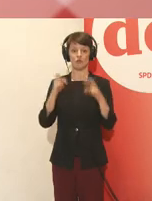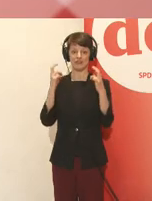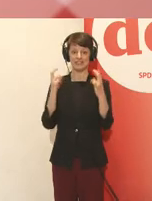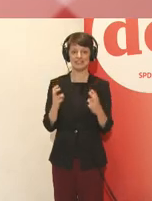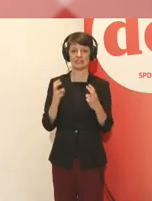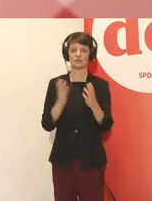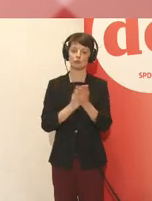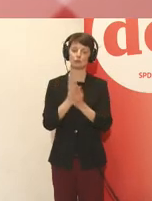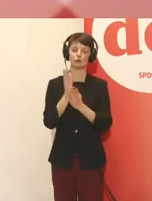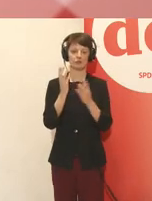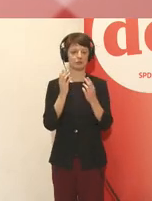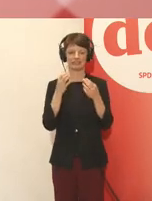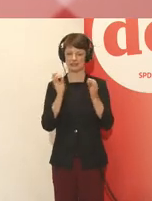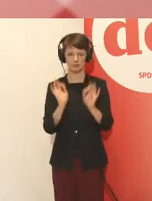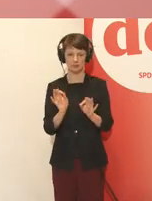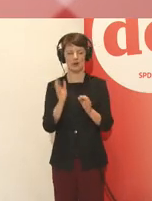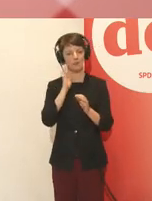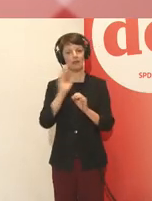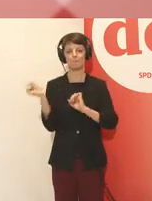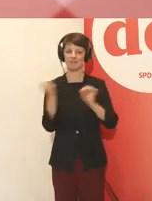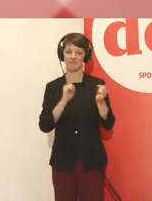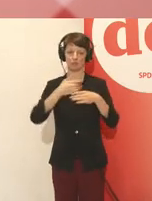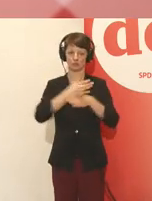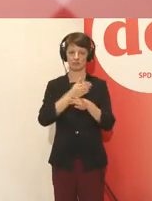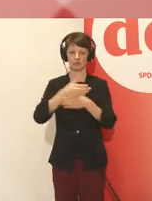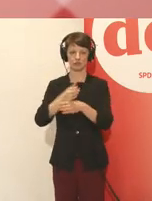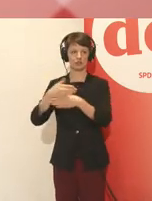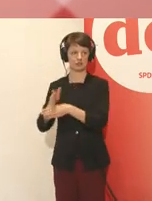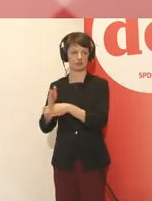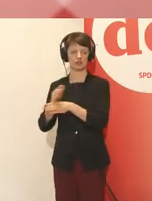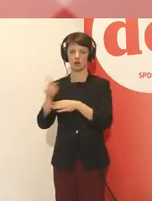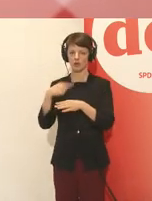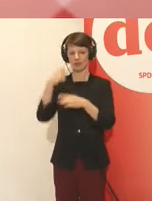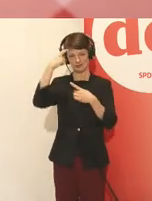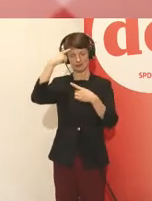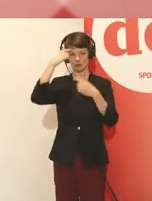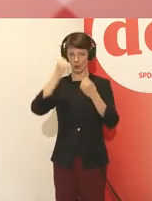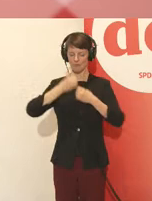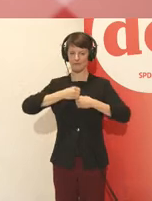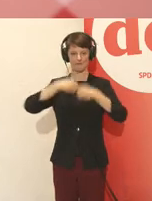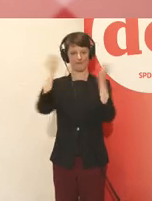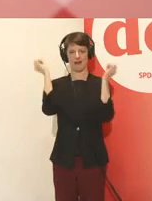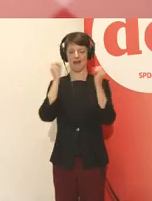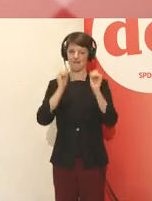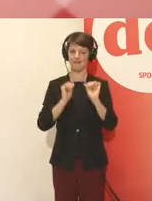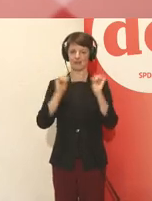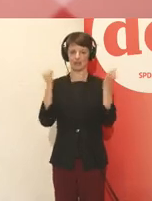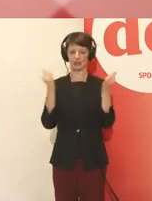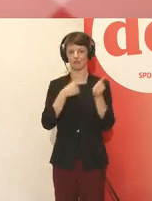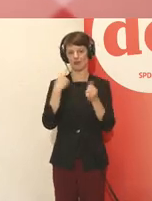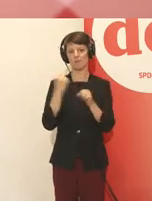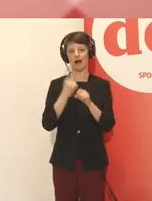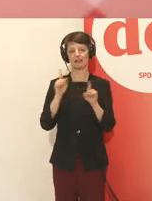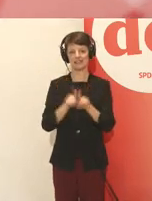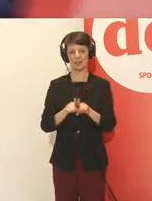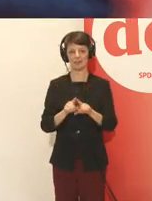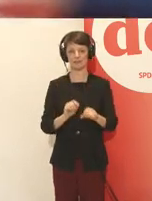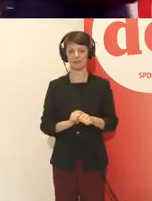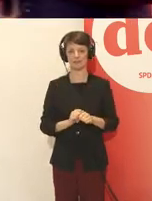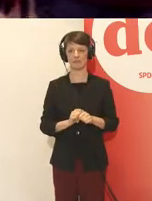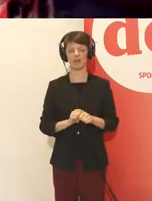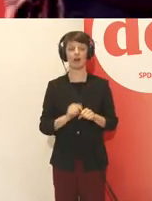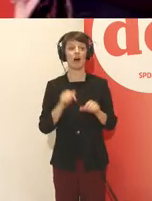ganz das richtige und bringt euch in bewegung zwischen ryan dunn ist auch der geist wieder frisch und so werden wir es auch halten also ich glaube wenn wir das programm